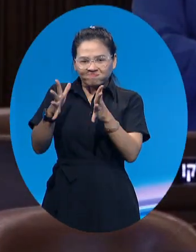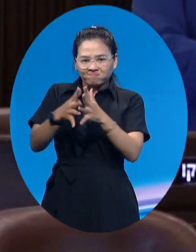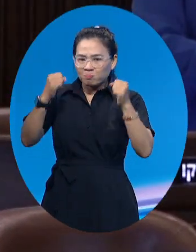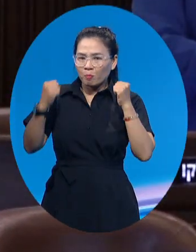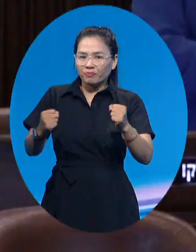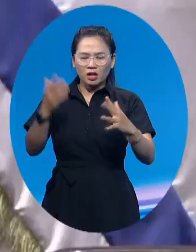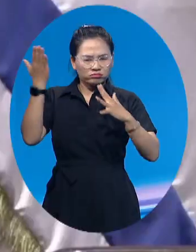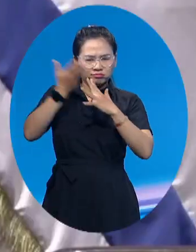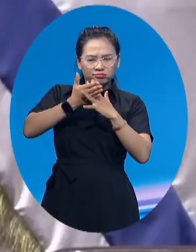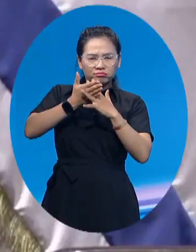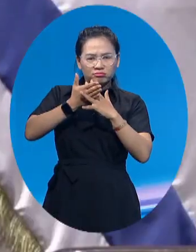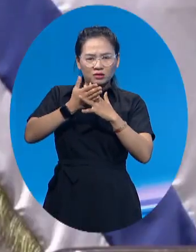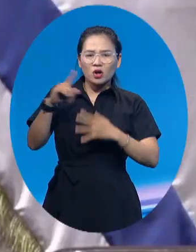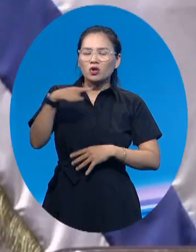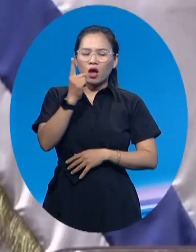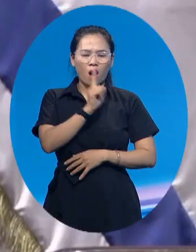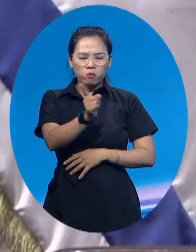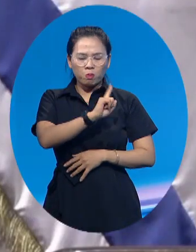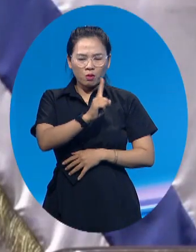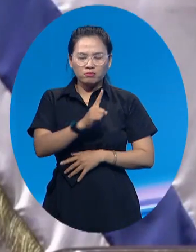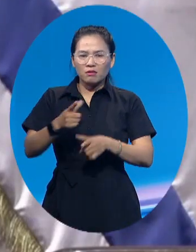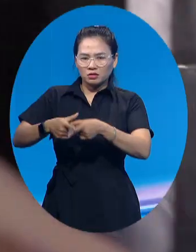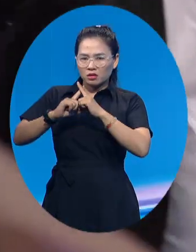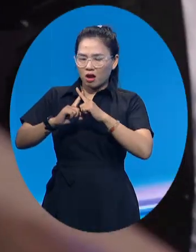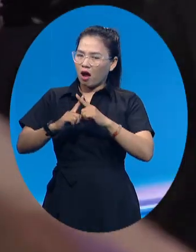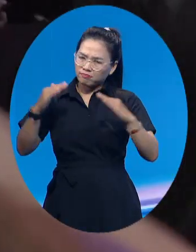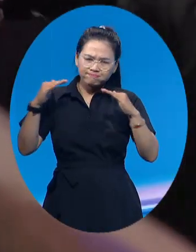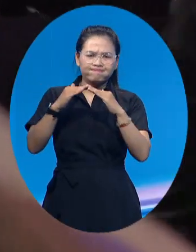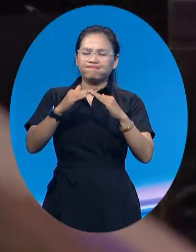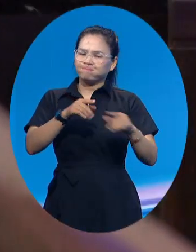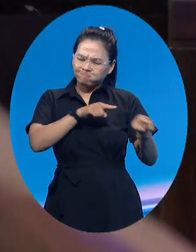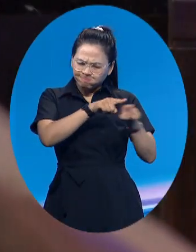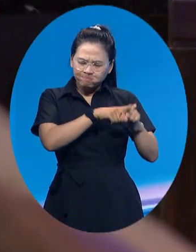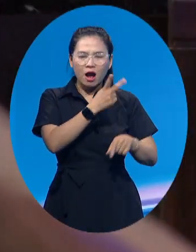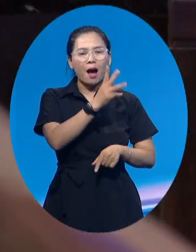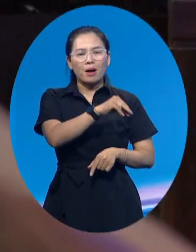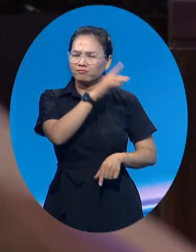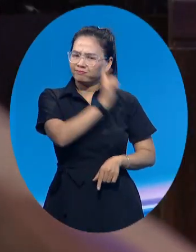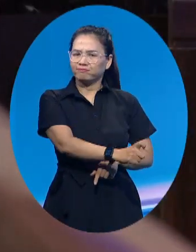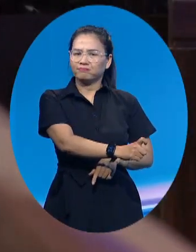ngắt lời ông Odeh và nói rằng Israel sẽ trả thù, sẽ hủy diệt Hamas.